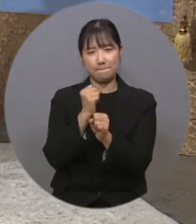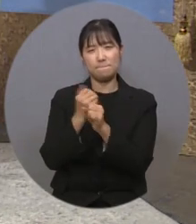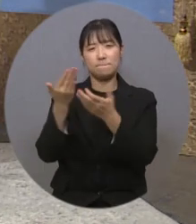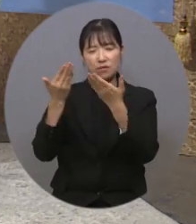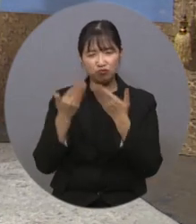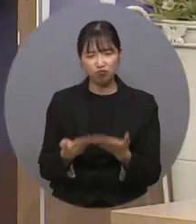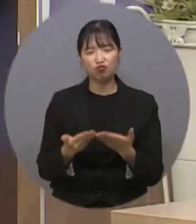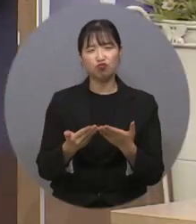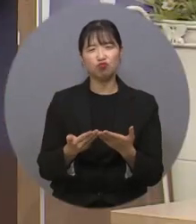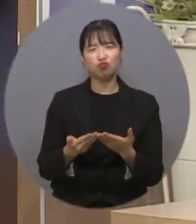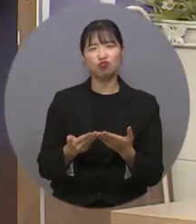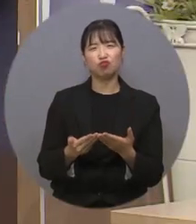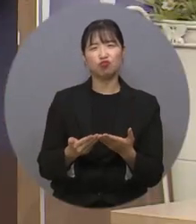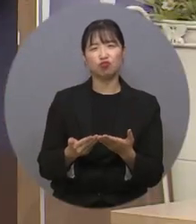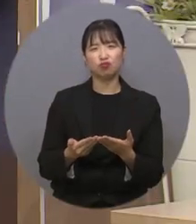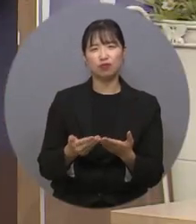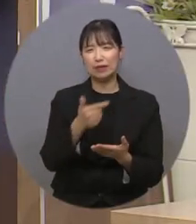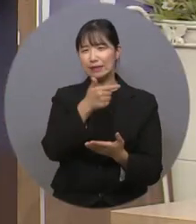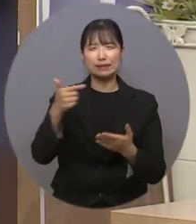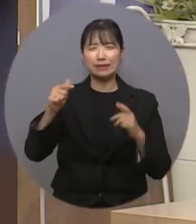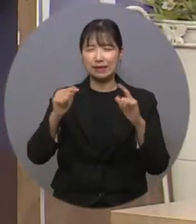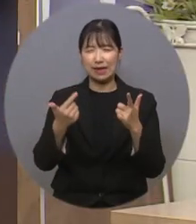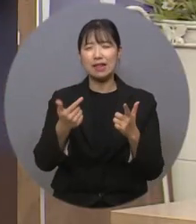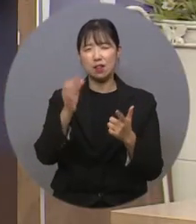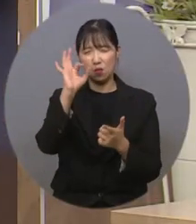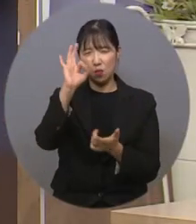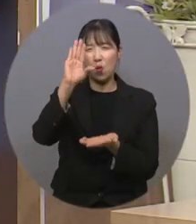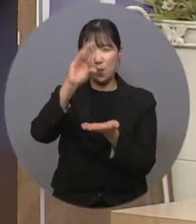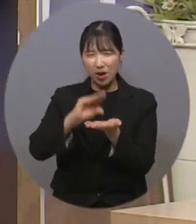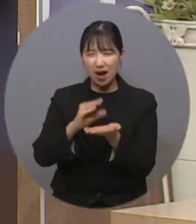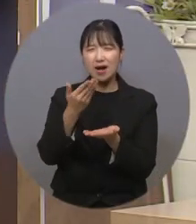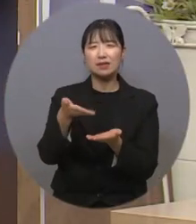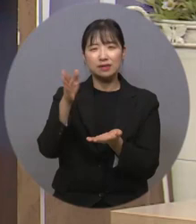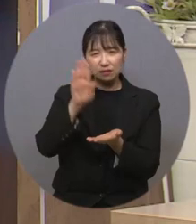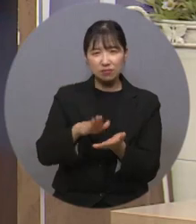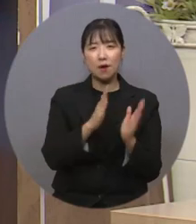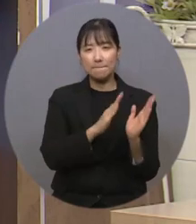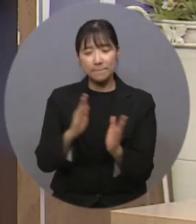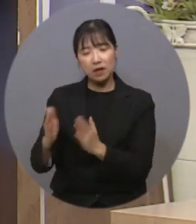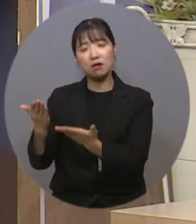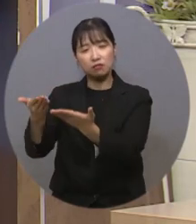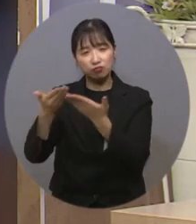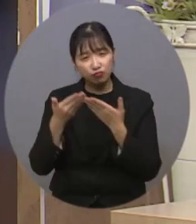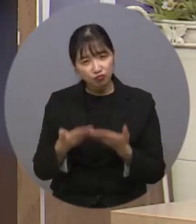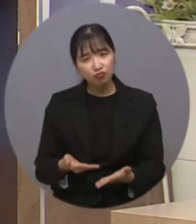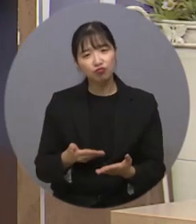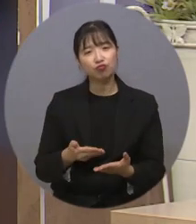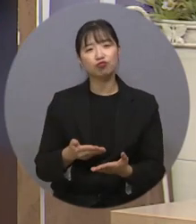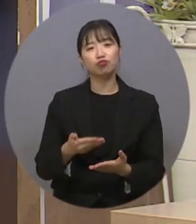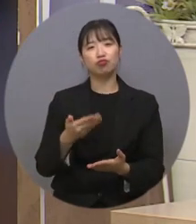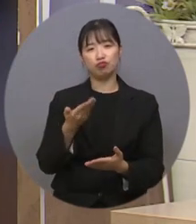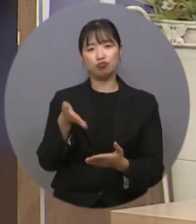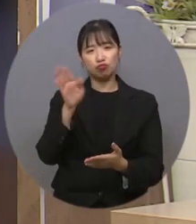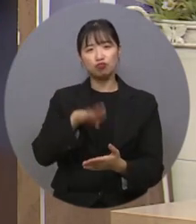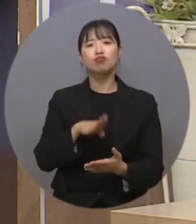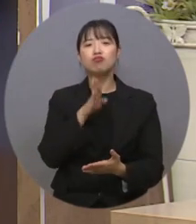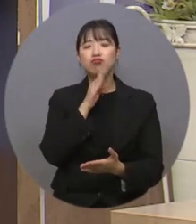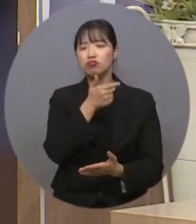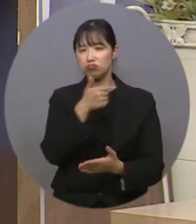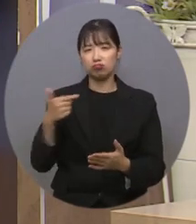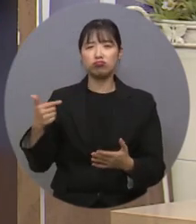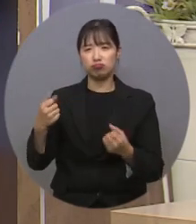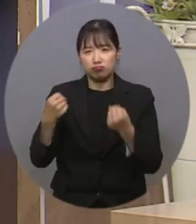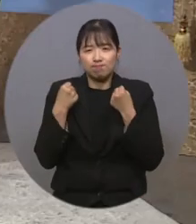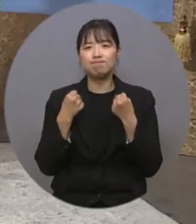마련해주고 또 뭐 크지 않은 돈이라 하더라도 그렇게 마련을 해줬다는 것만으로도 굉장히 큰 힘이 되셨을